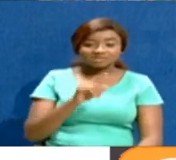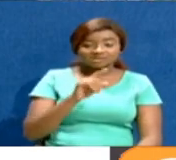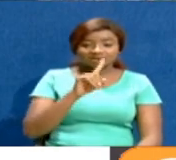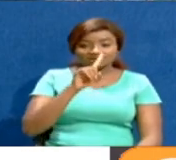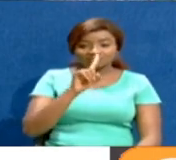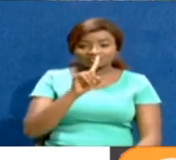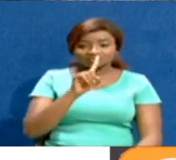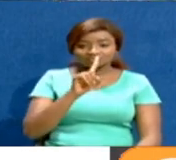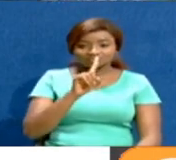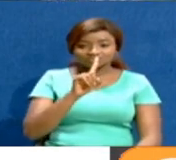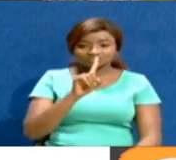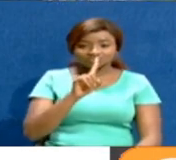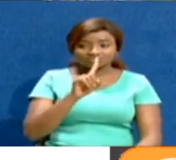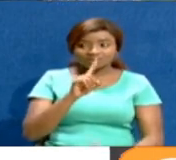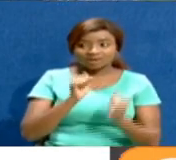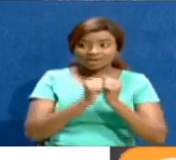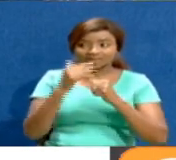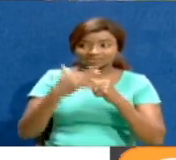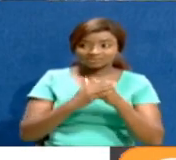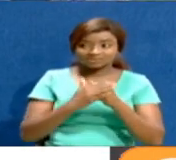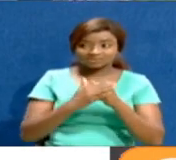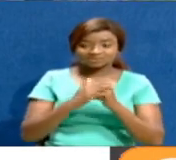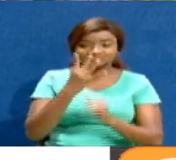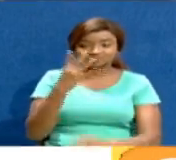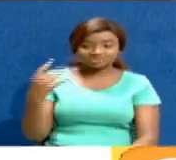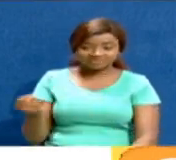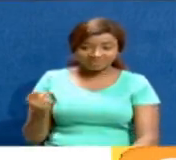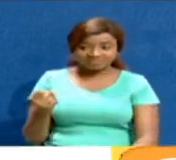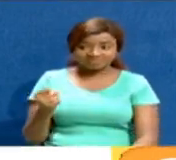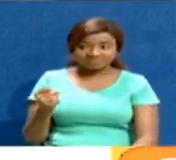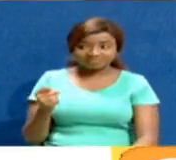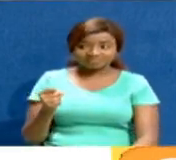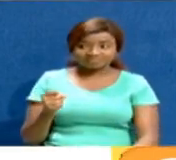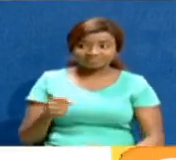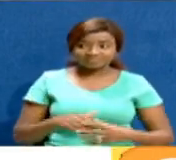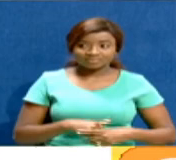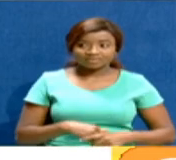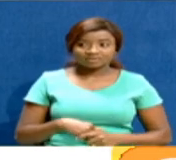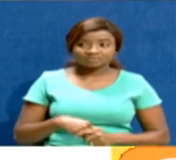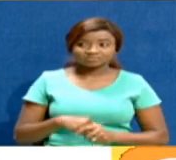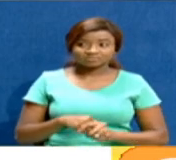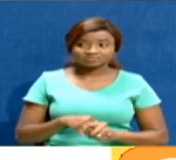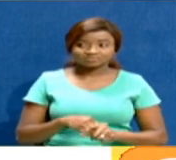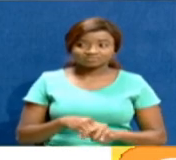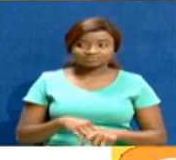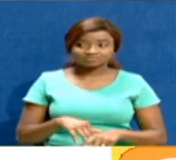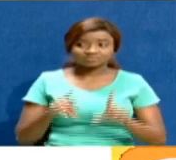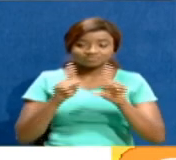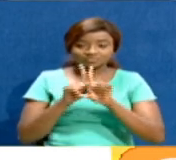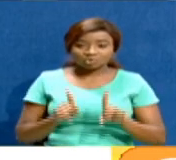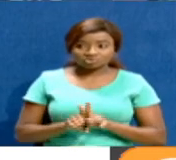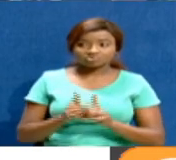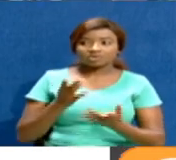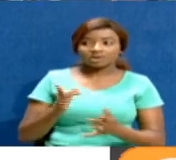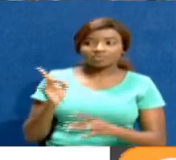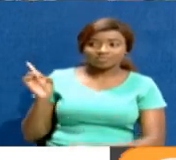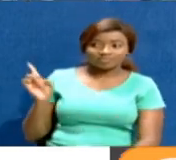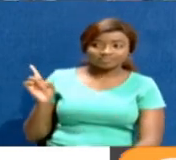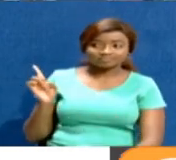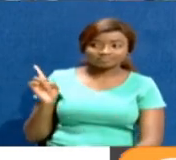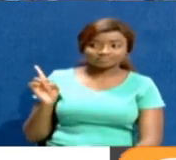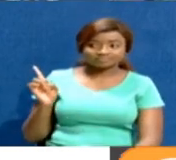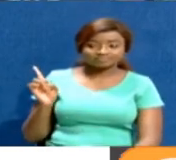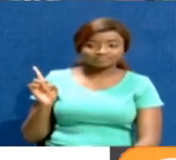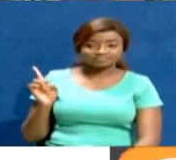1975. Rais Uhuru Kenyatta aliwasilisha risala zake kupitia waziri wa masuala ya kigeni Rachel Omamo, akimtaja